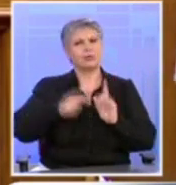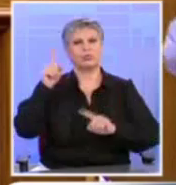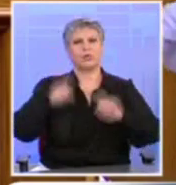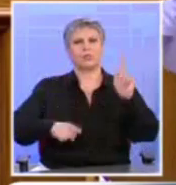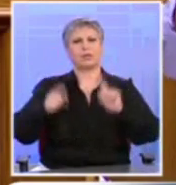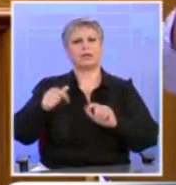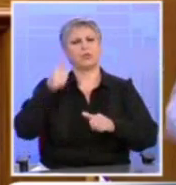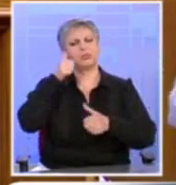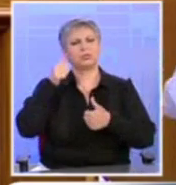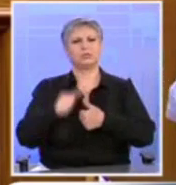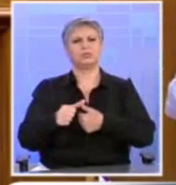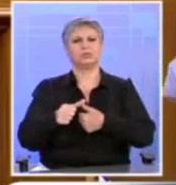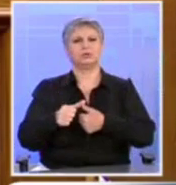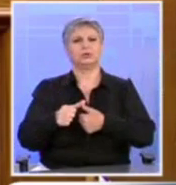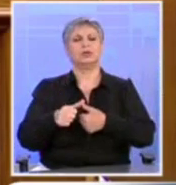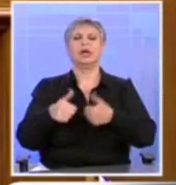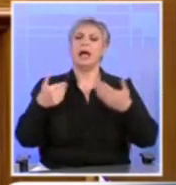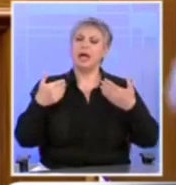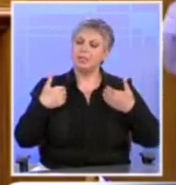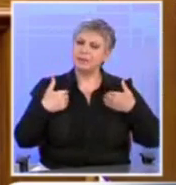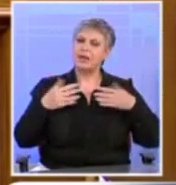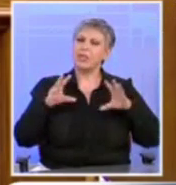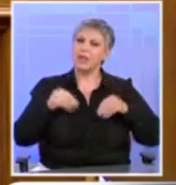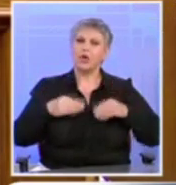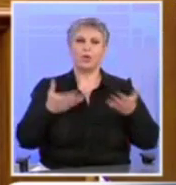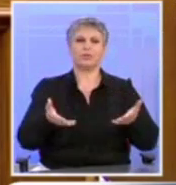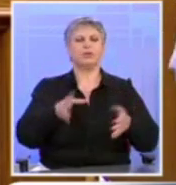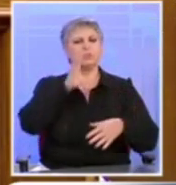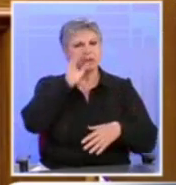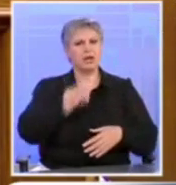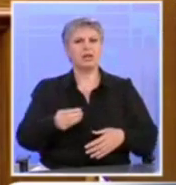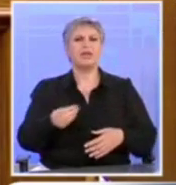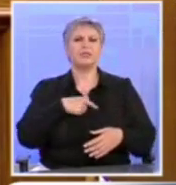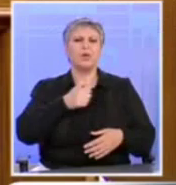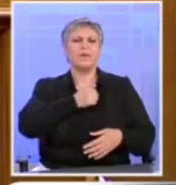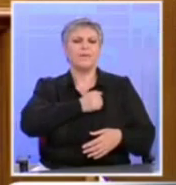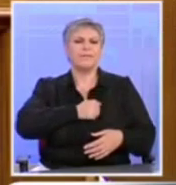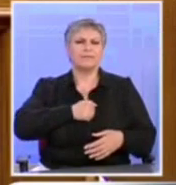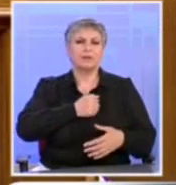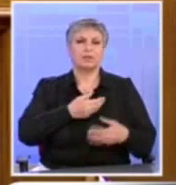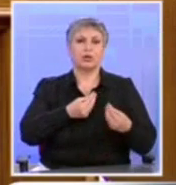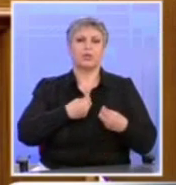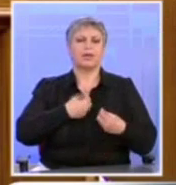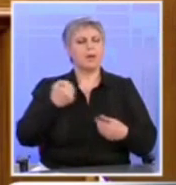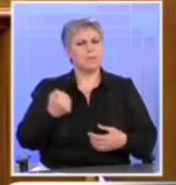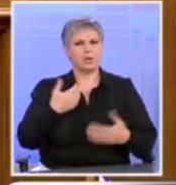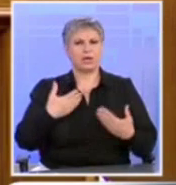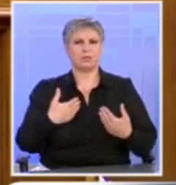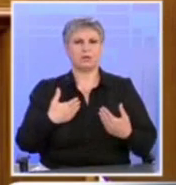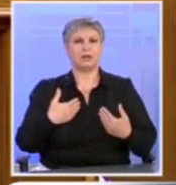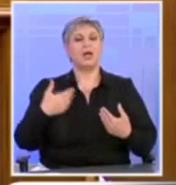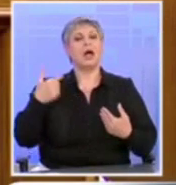που συνομολογούμε σήμερα και λυπούμαστε πάρα πολύ, πονάμε πάρα πολύ, με επιμονή μας